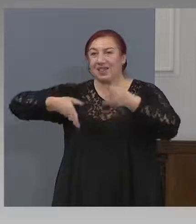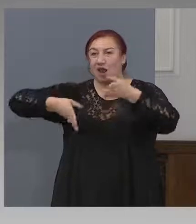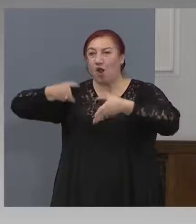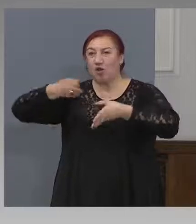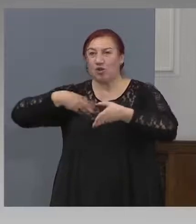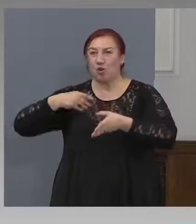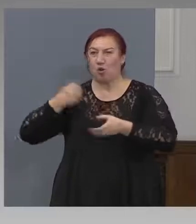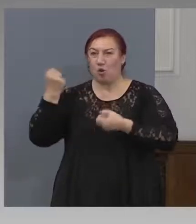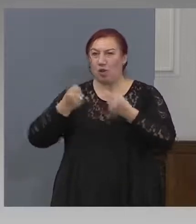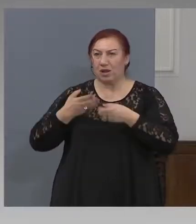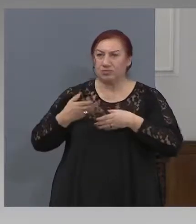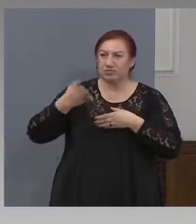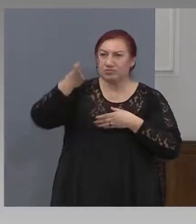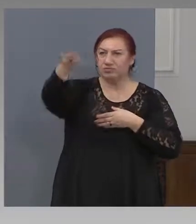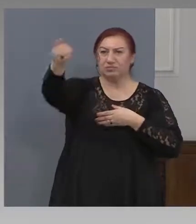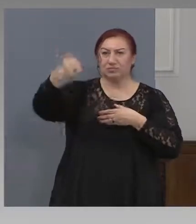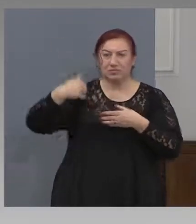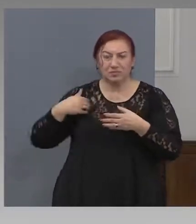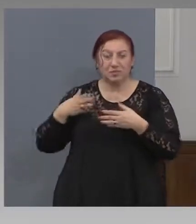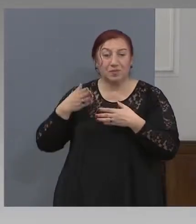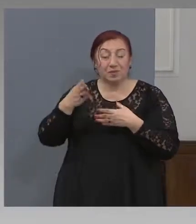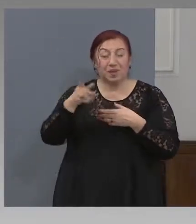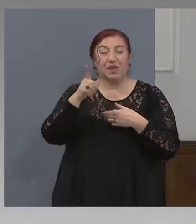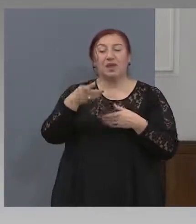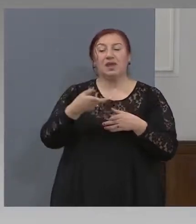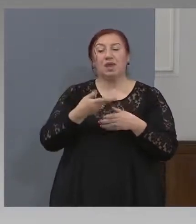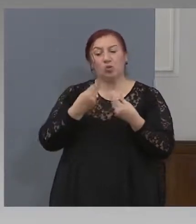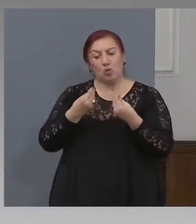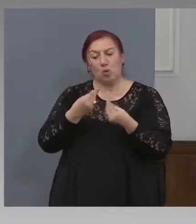между лидерите на европейските държави,